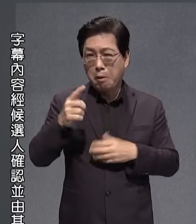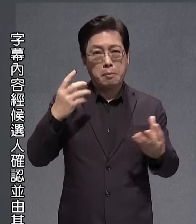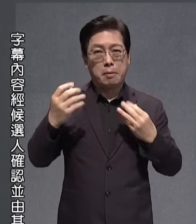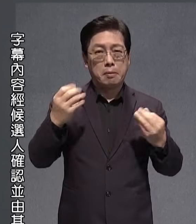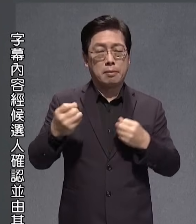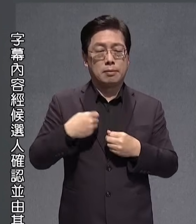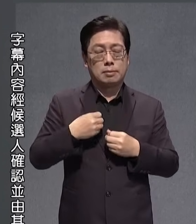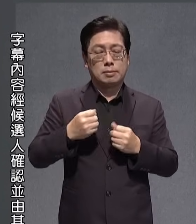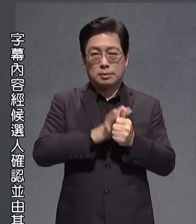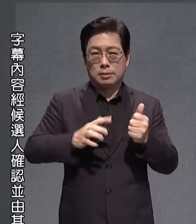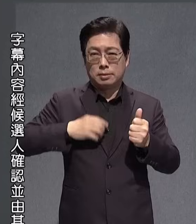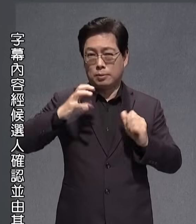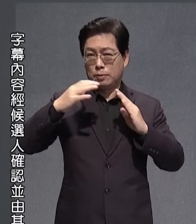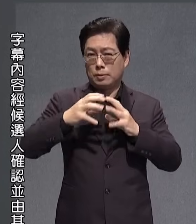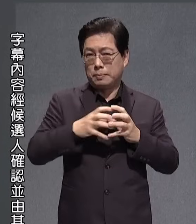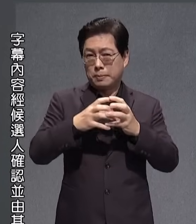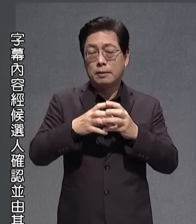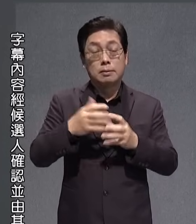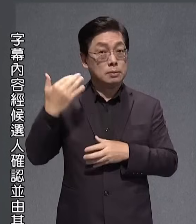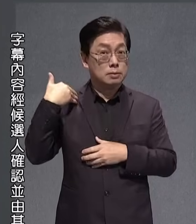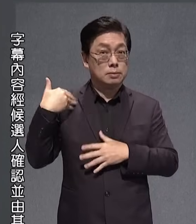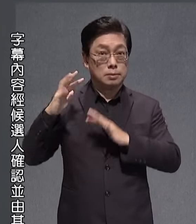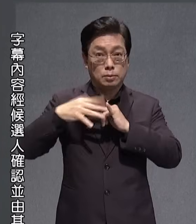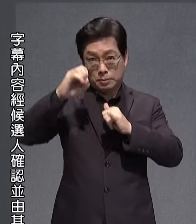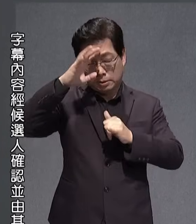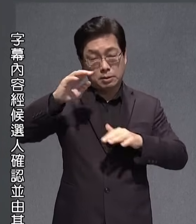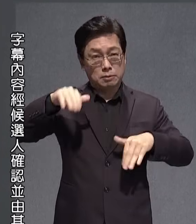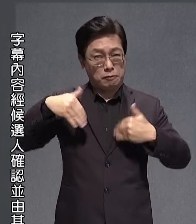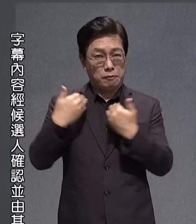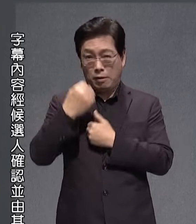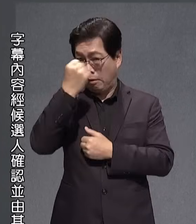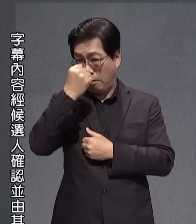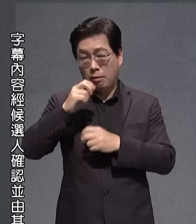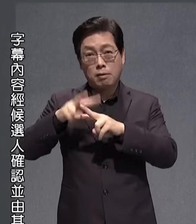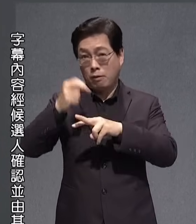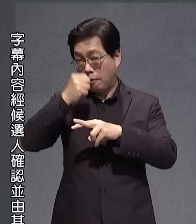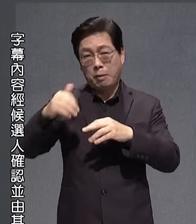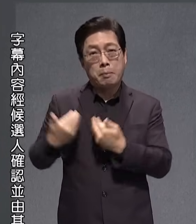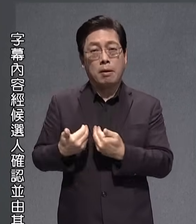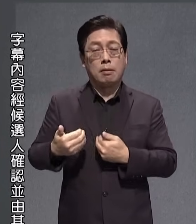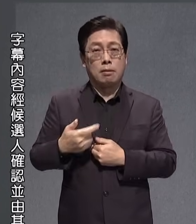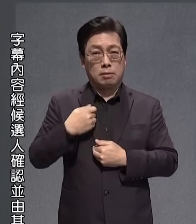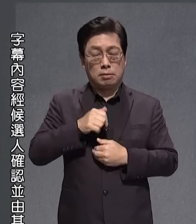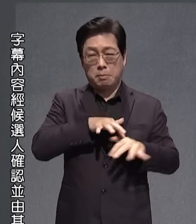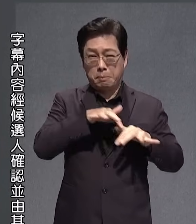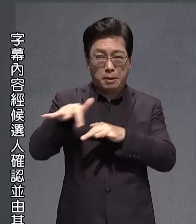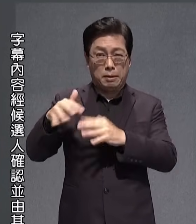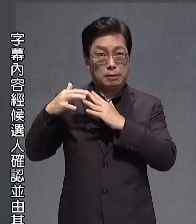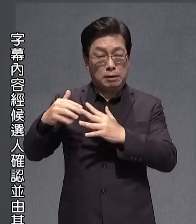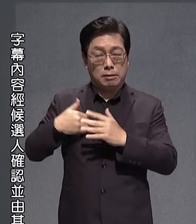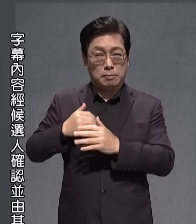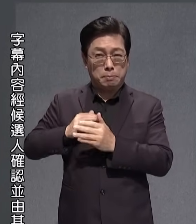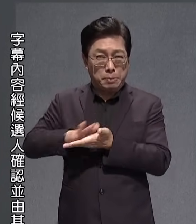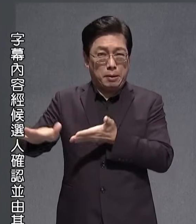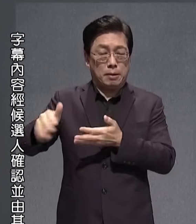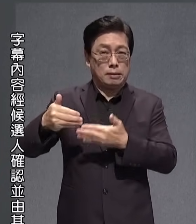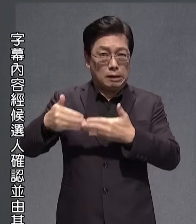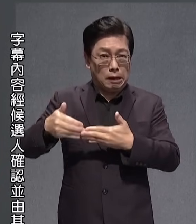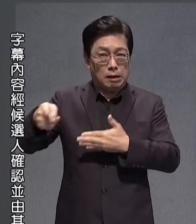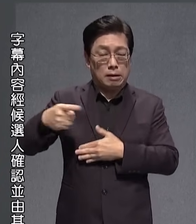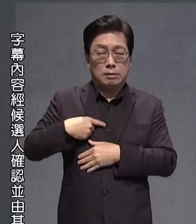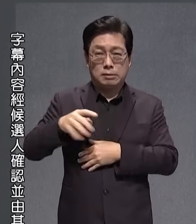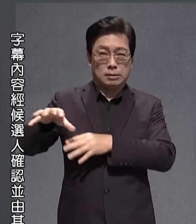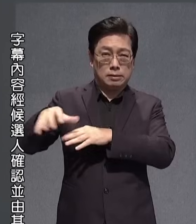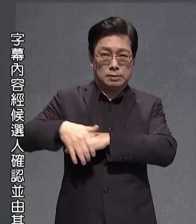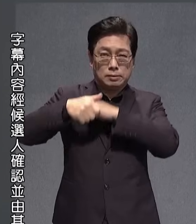响国内的团结。过去国民党是反共的，是要反攻大陆，消灭万恶共匪，解救大陆